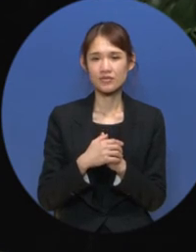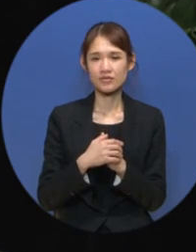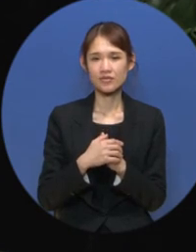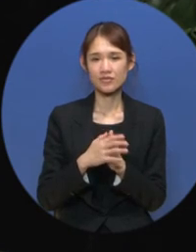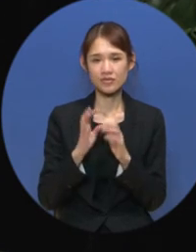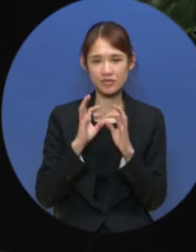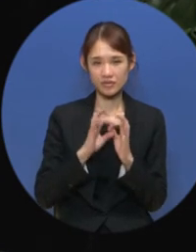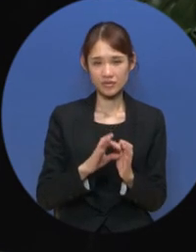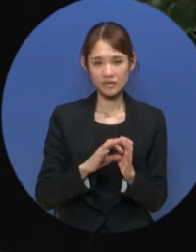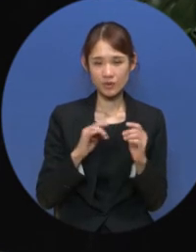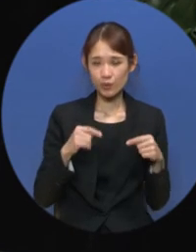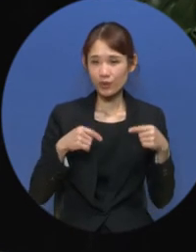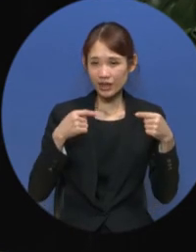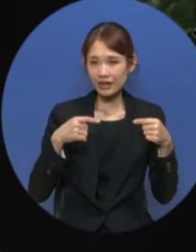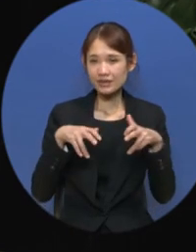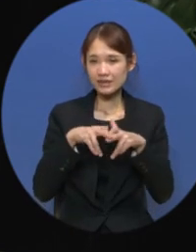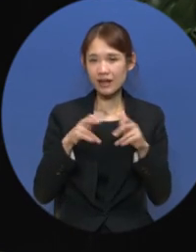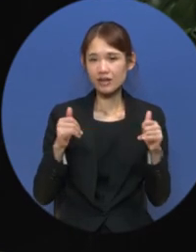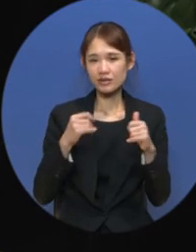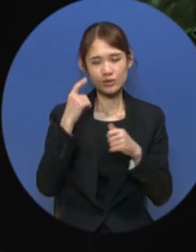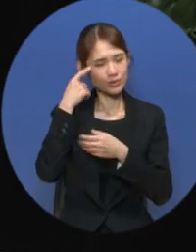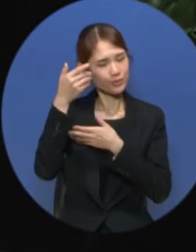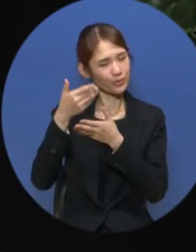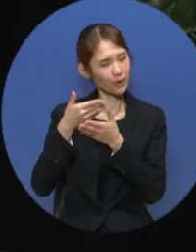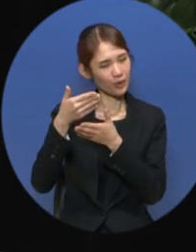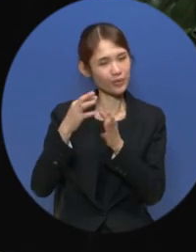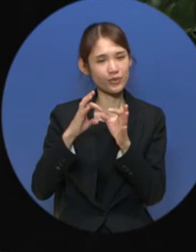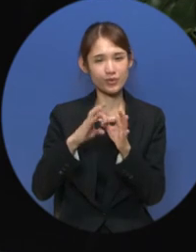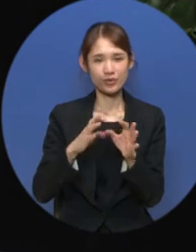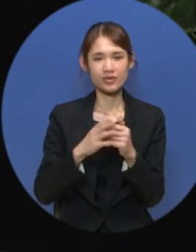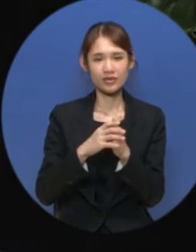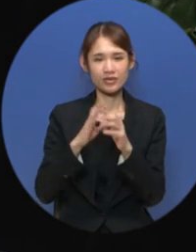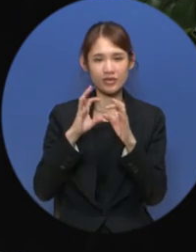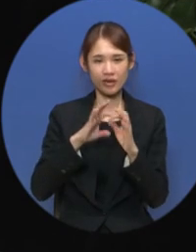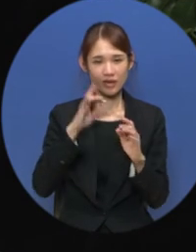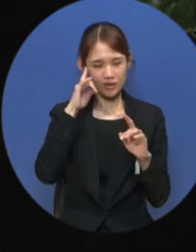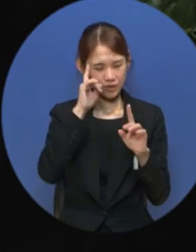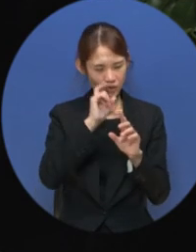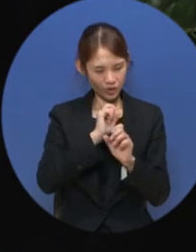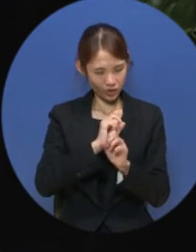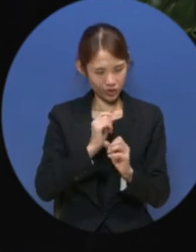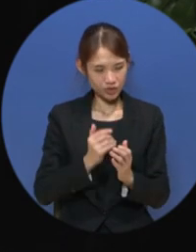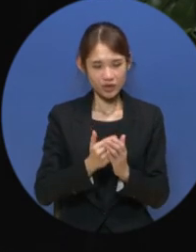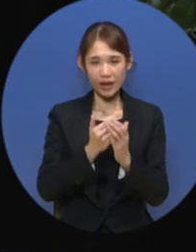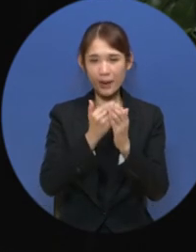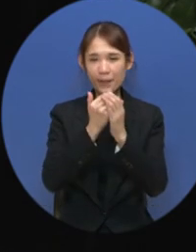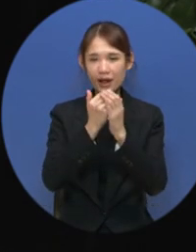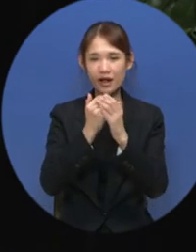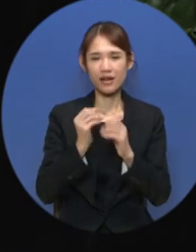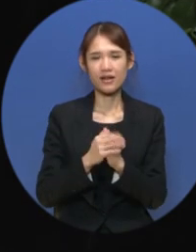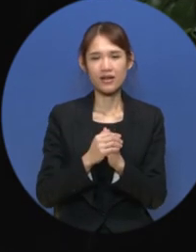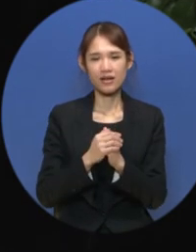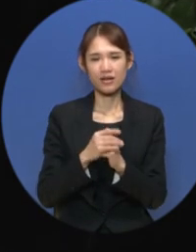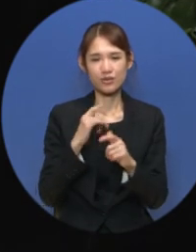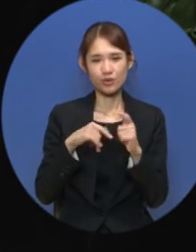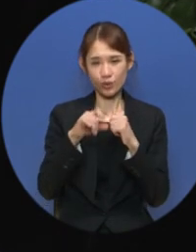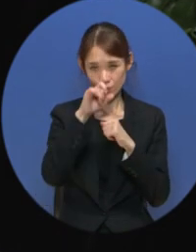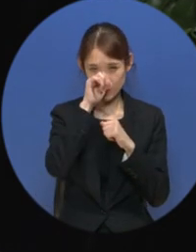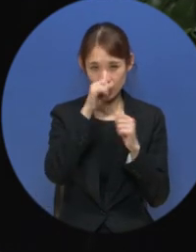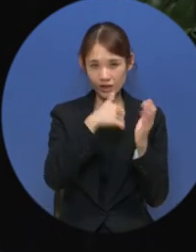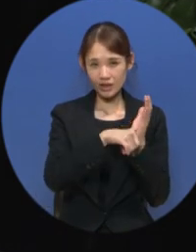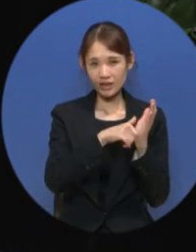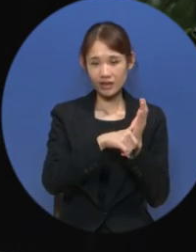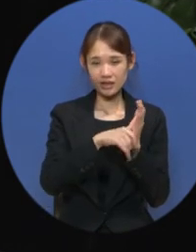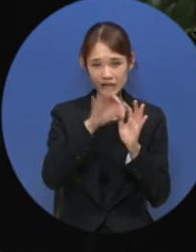그리고 이제 계속 그 휠체어 장애인분들 피드백을 받아가면서 계속 저희는 연구 개발을 해 나갈 것이고 좀더 나은